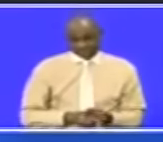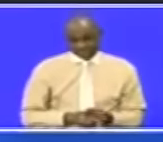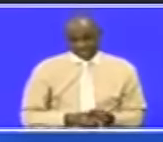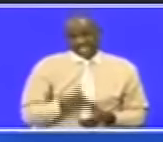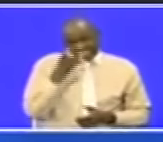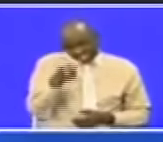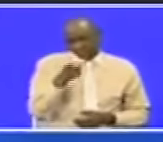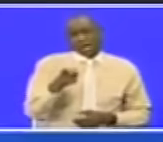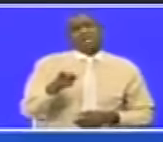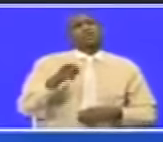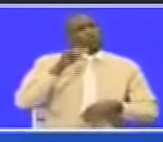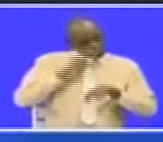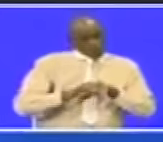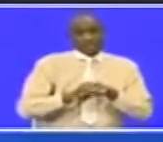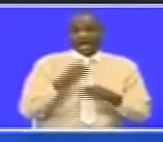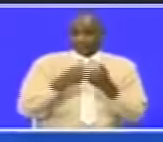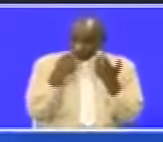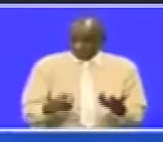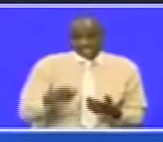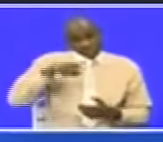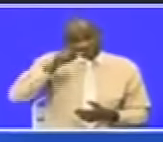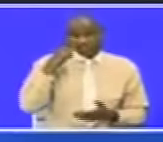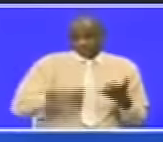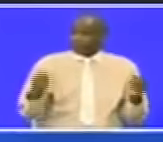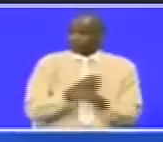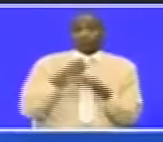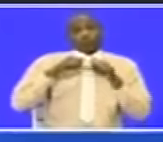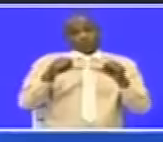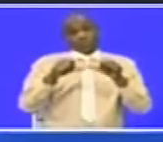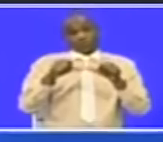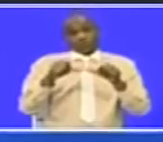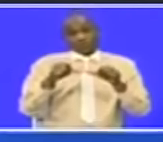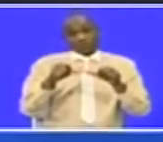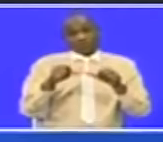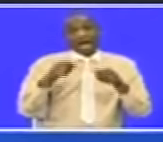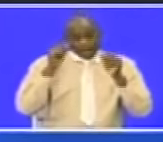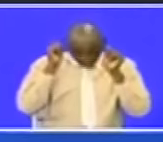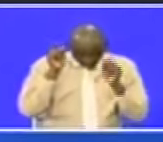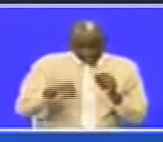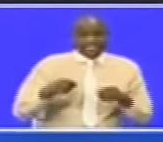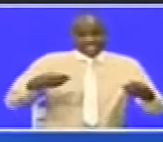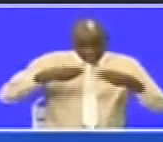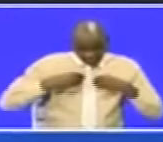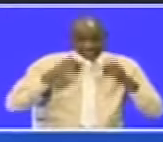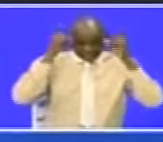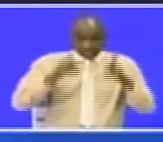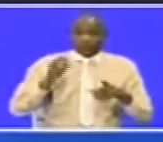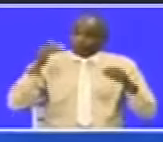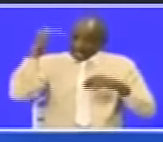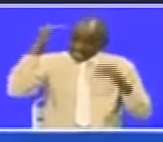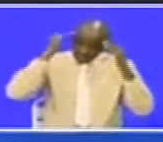la busara kusema hawawezi kuendelea tena mpaka wakabidhiwe uamuzi wa mahakama